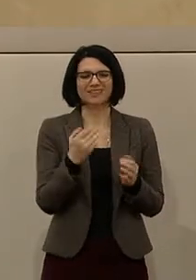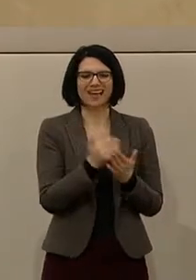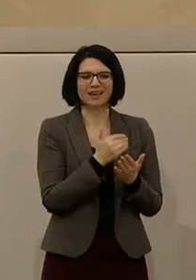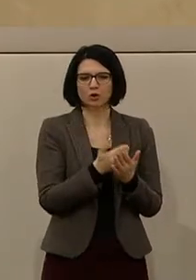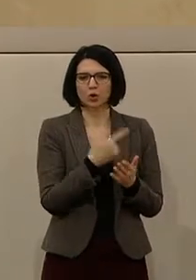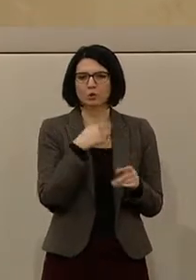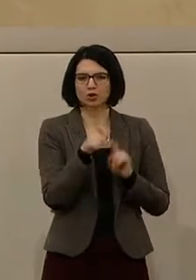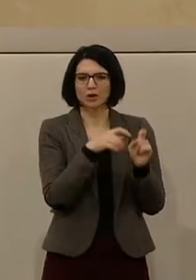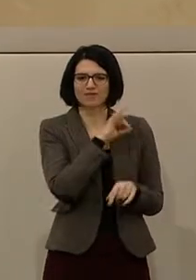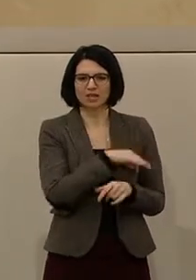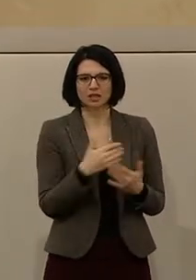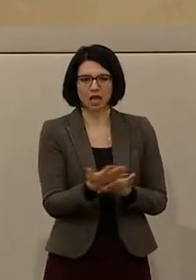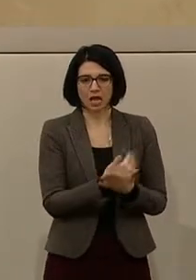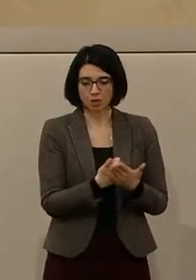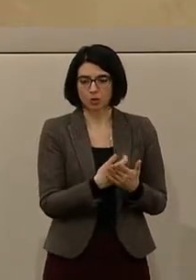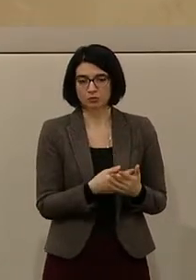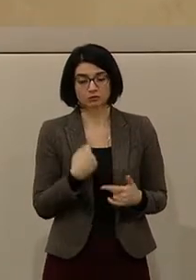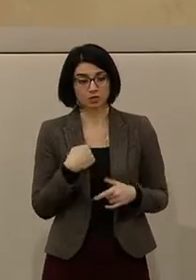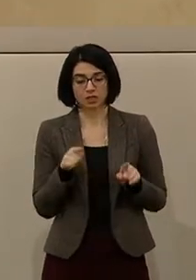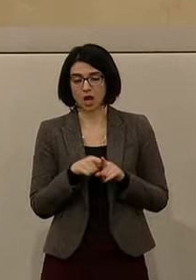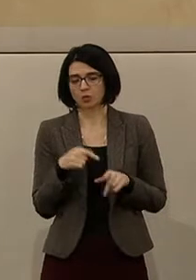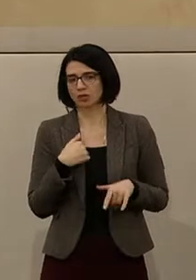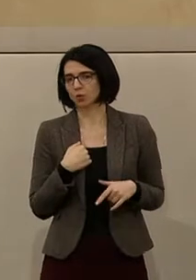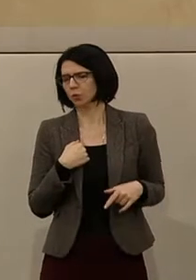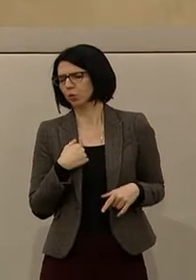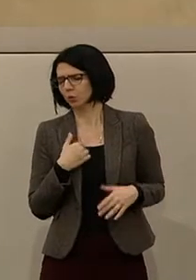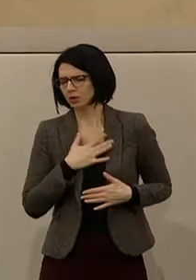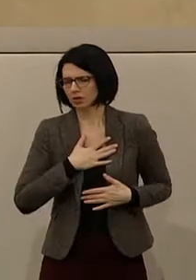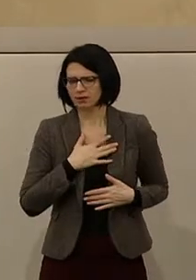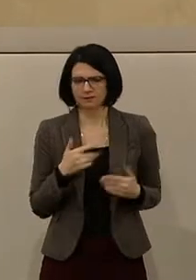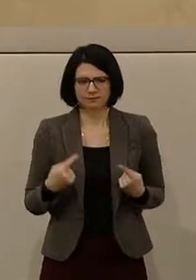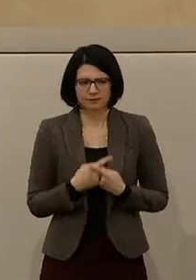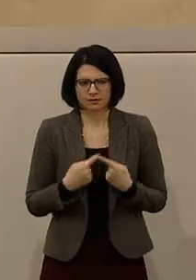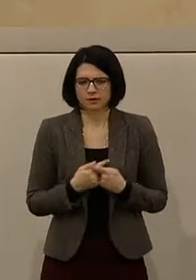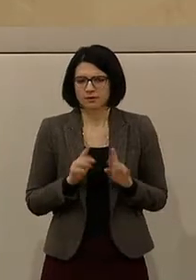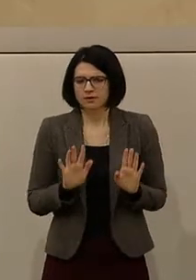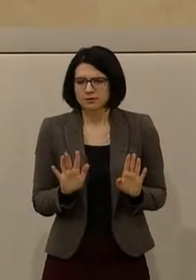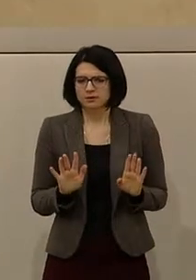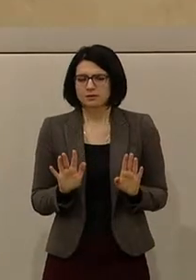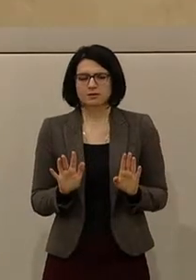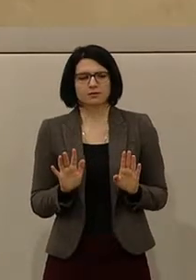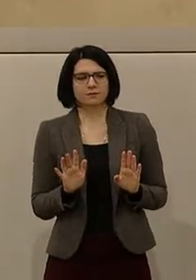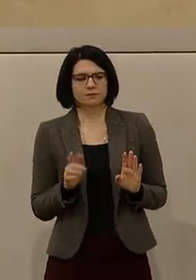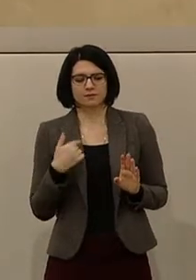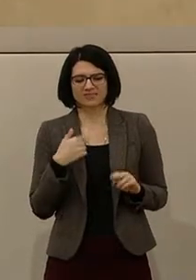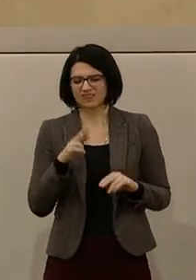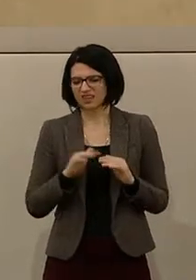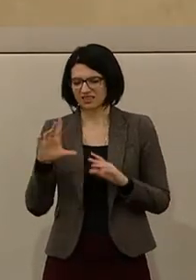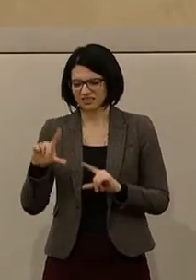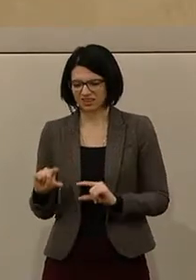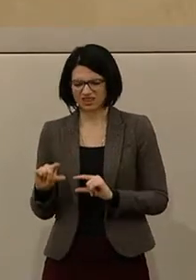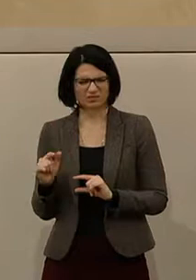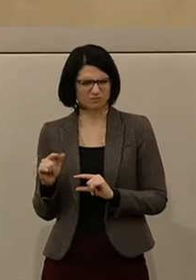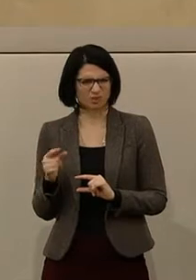Einkommensteuerpflichtigen Einkommen ist auch richtig, tut mir auch weh, überhaupt keine Frage. Gerade im niedrigeren Bereich zahlst